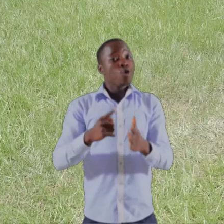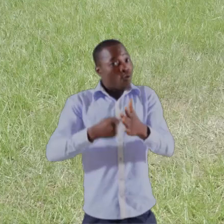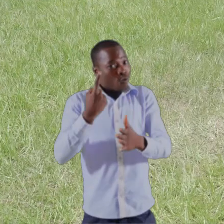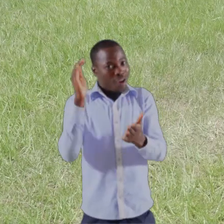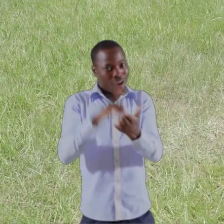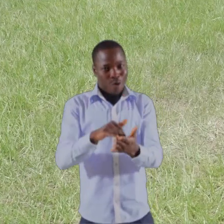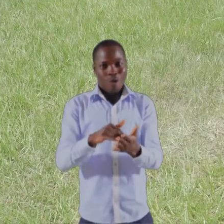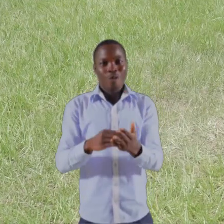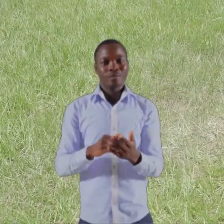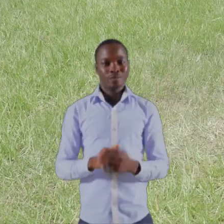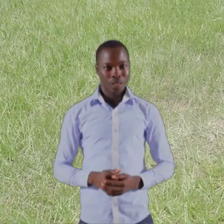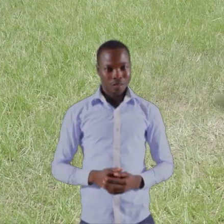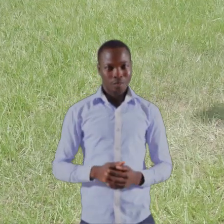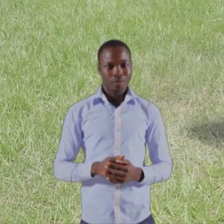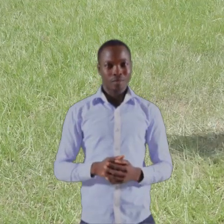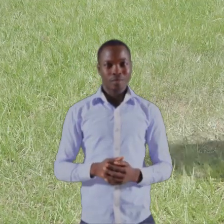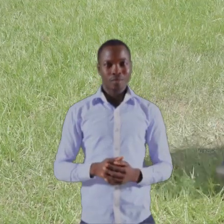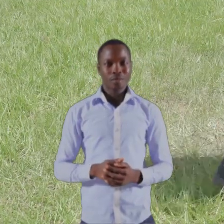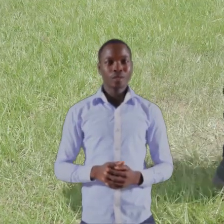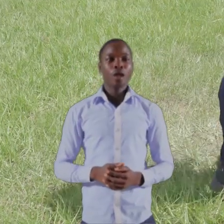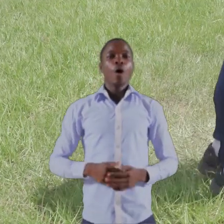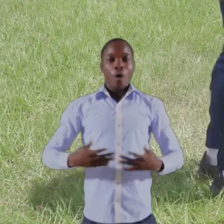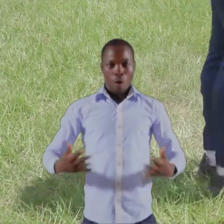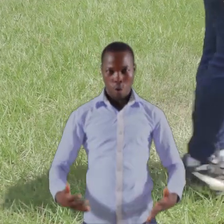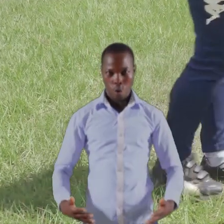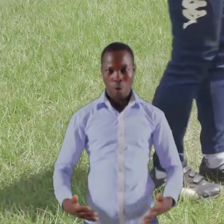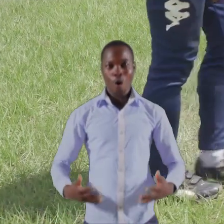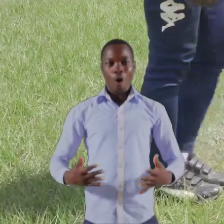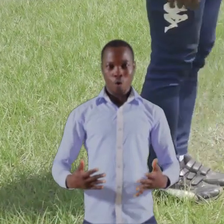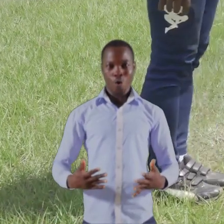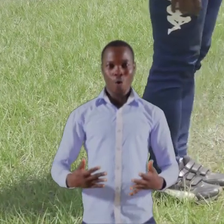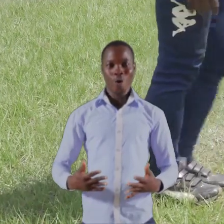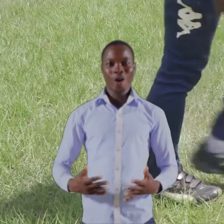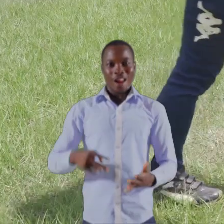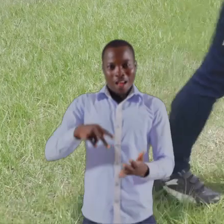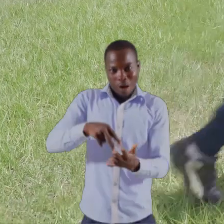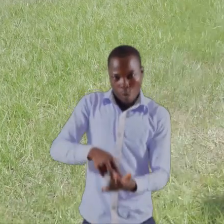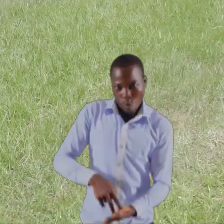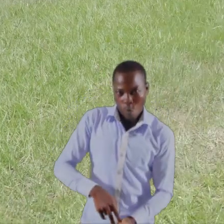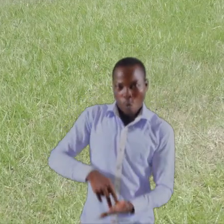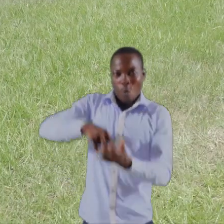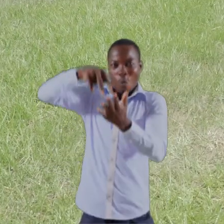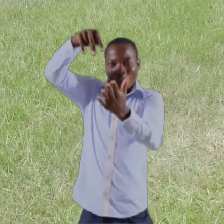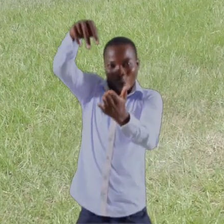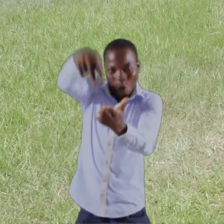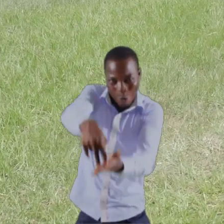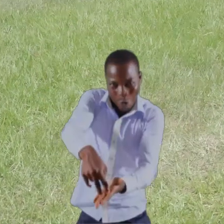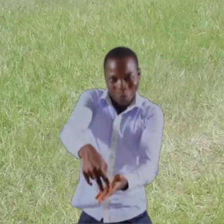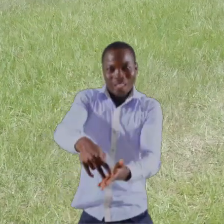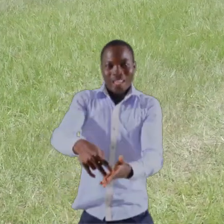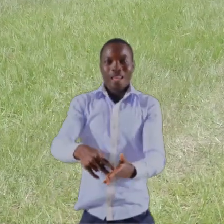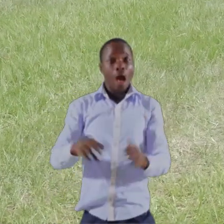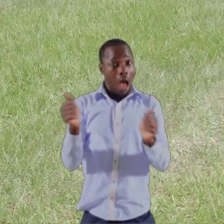Une fois encore, voilà. Allez, saut, On va retomber. Deux pieds.